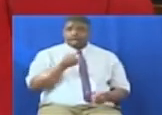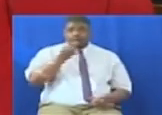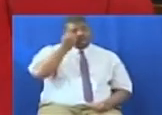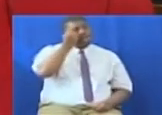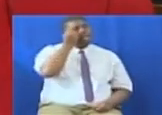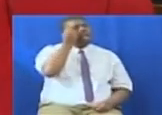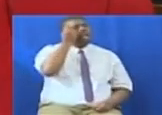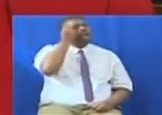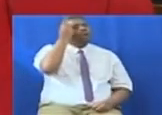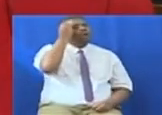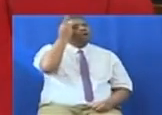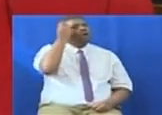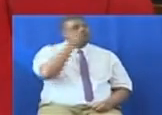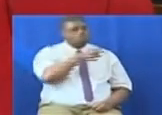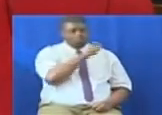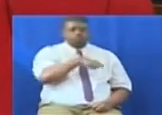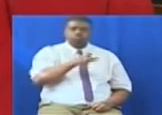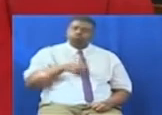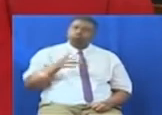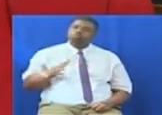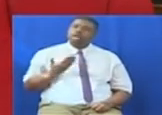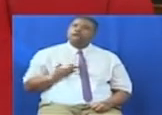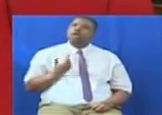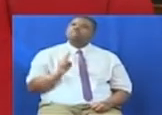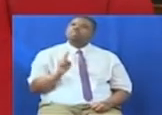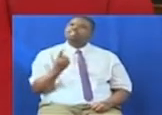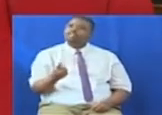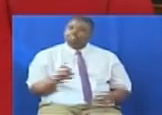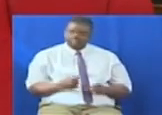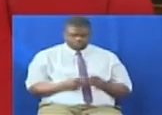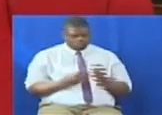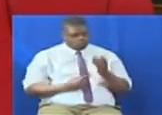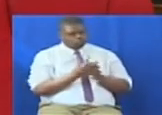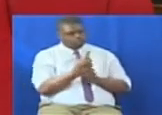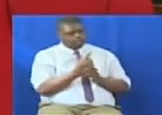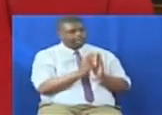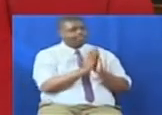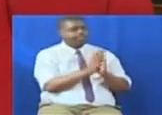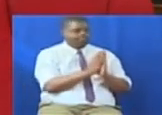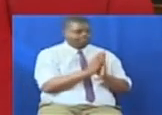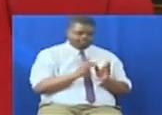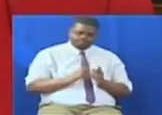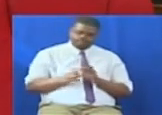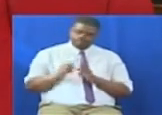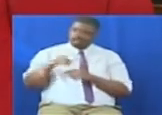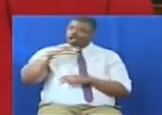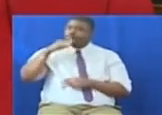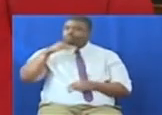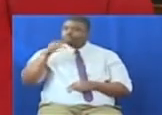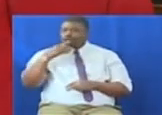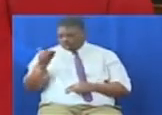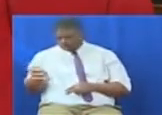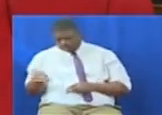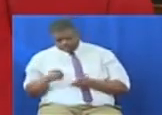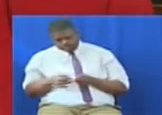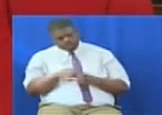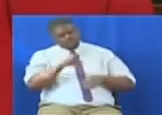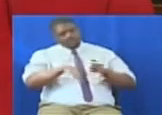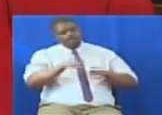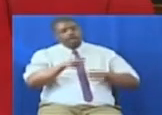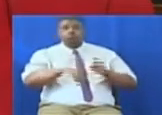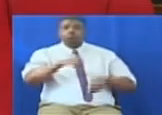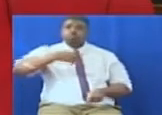Watanzania kwa namna ya dini zetu, makabila yetu na tamaduni